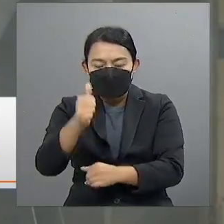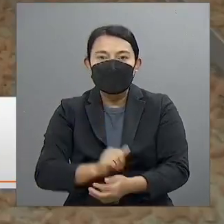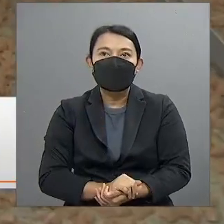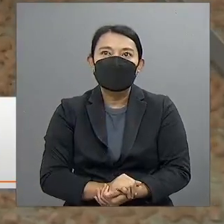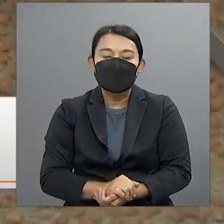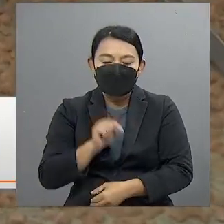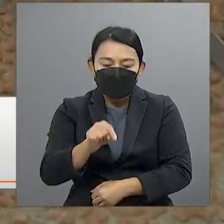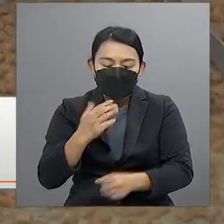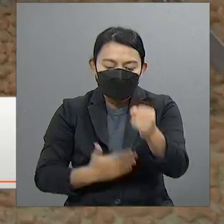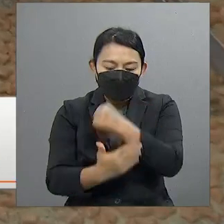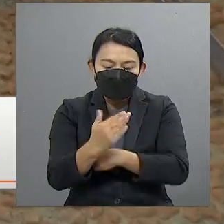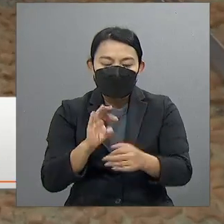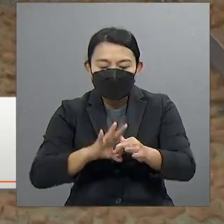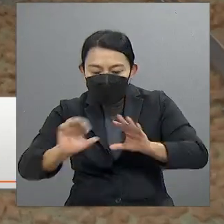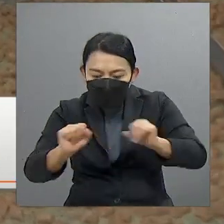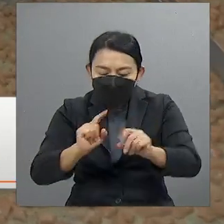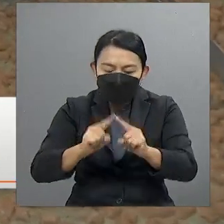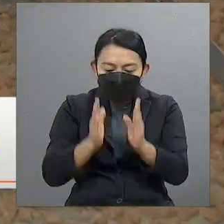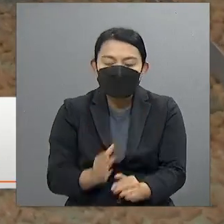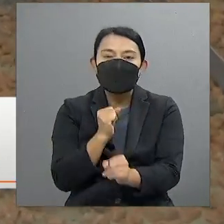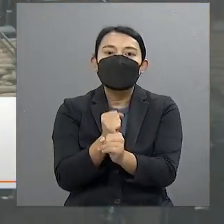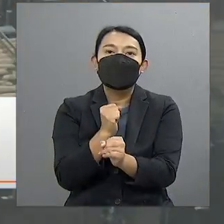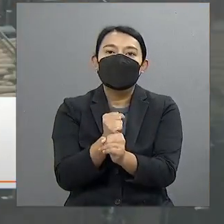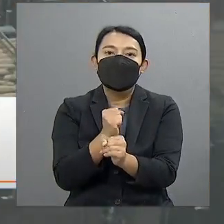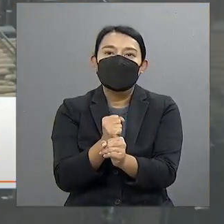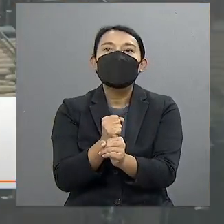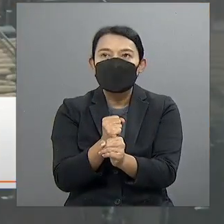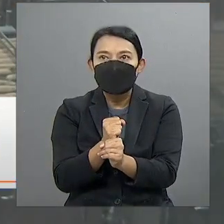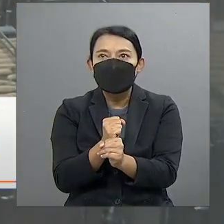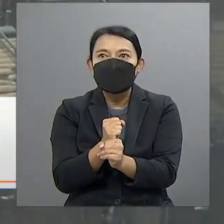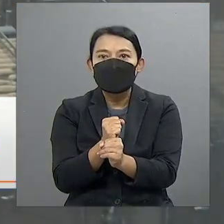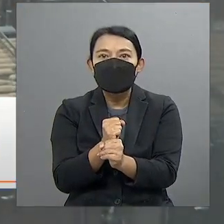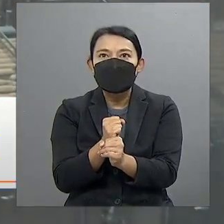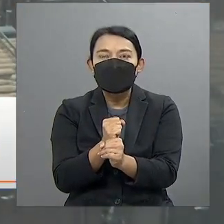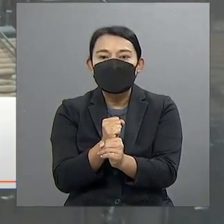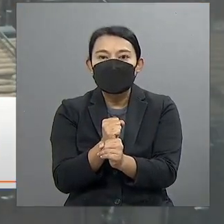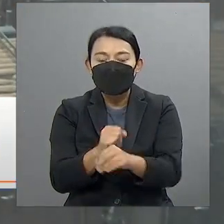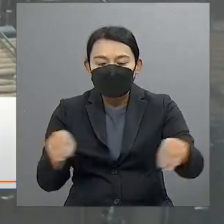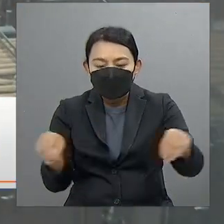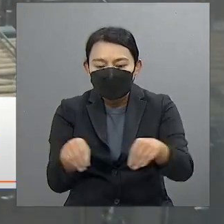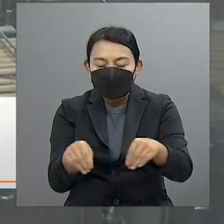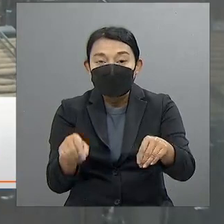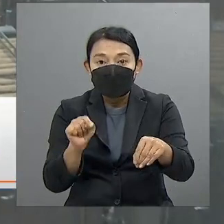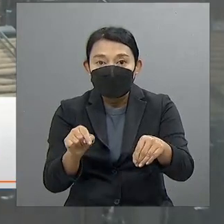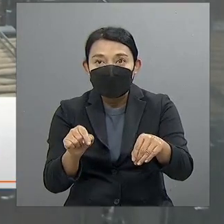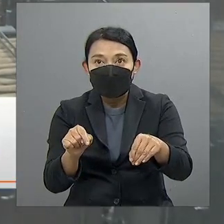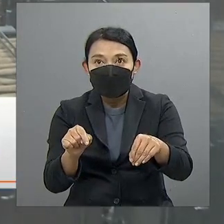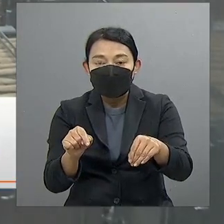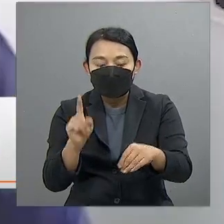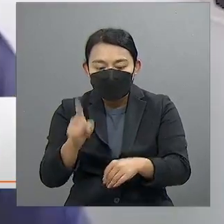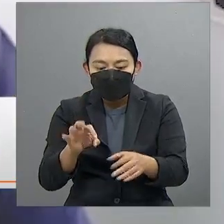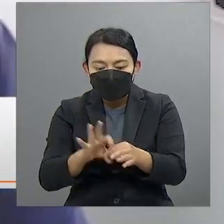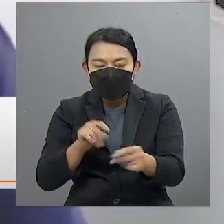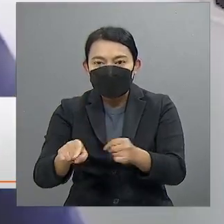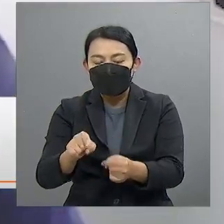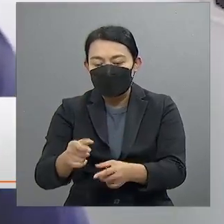ผัสหรือว่าทางบุคลากรหรือพนักงานนะครับมีการอยู่เข้าใกล้ติดเชื้อเนี่ยเราก็ดำเนินการทำความสะอาดได้ทั้งหมดนะซึ่งโดยทั่วไปนะ